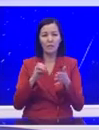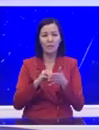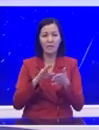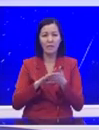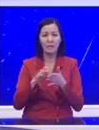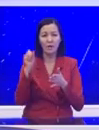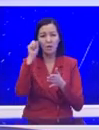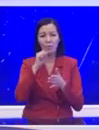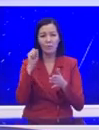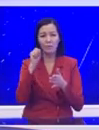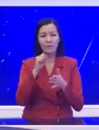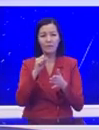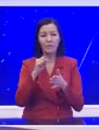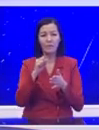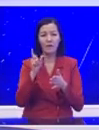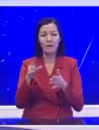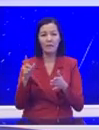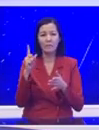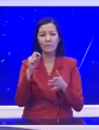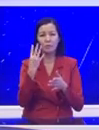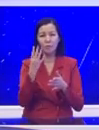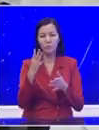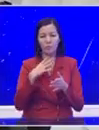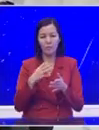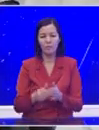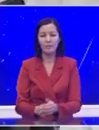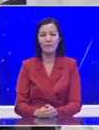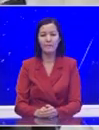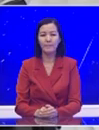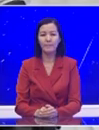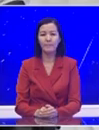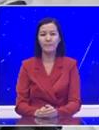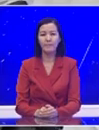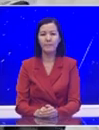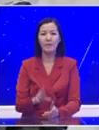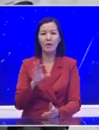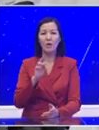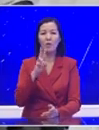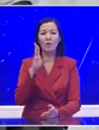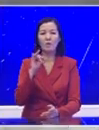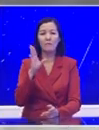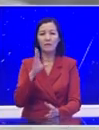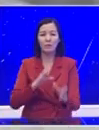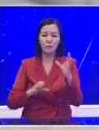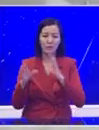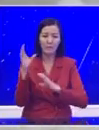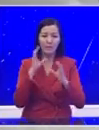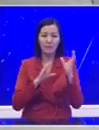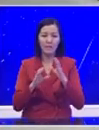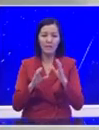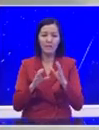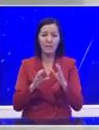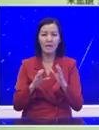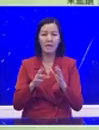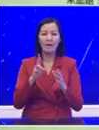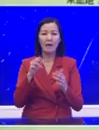өзбекстанда дертті жұқтырғандар саны 104. Оксфорд университетінің мамандары коронавирусқа қарсы вакцинаны сынақтан